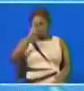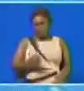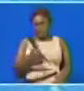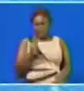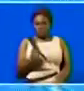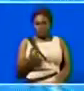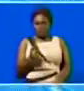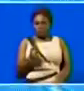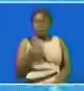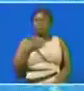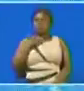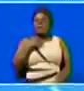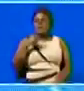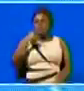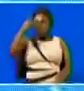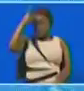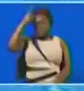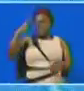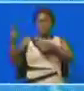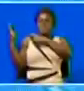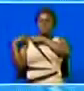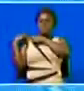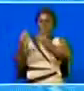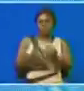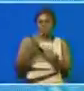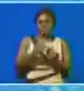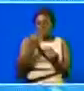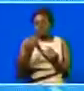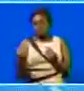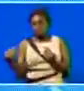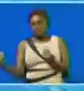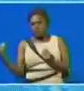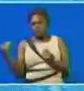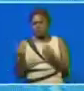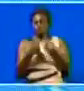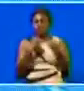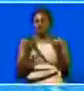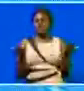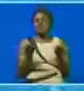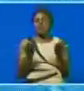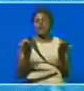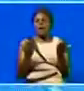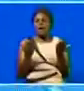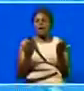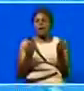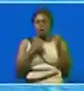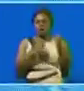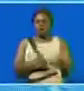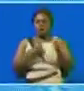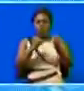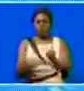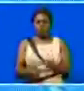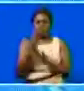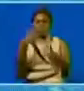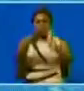Filomena Mwilu amewataka wazazi kuwajibika katika ulezi na ukuzaji wa watoto. Akizungumza katika mahakama ya Ngong alipozindua